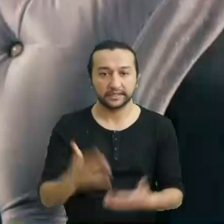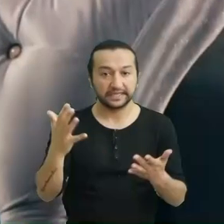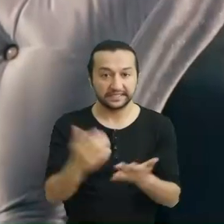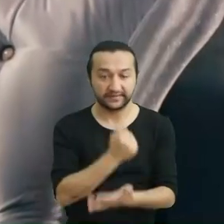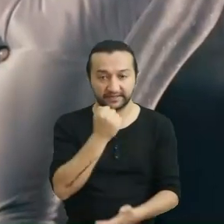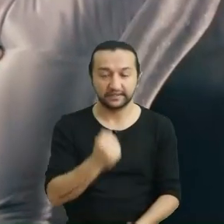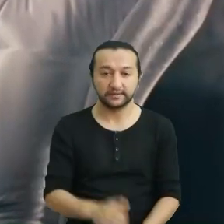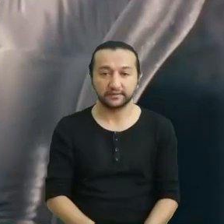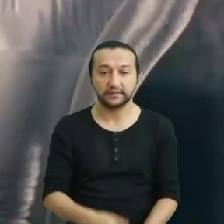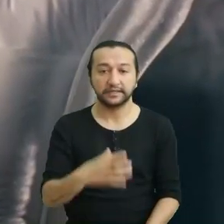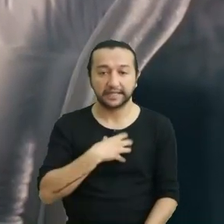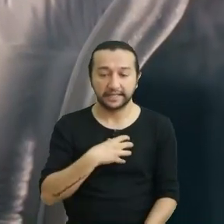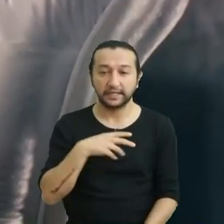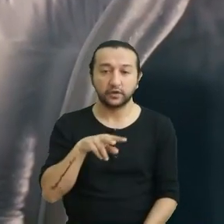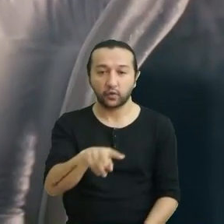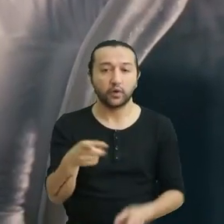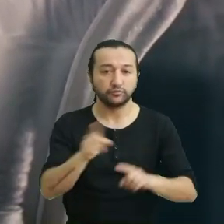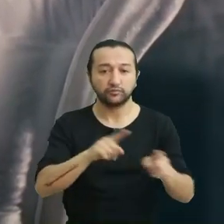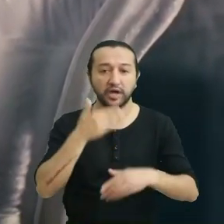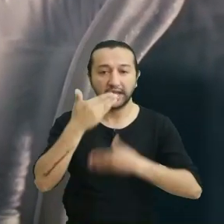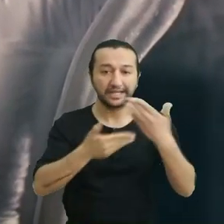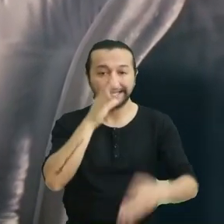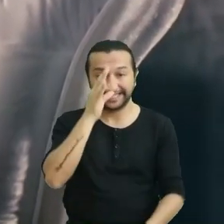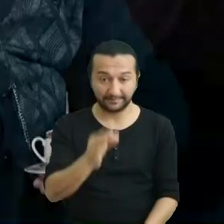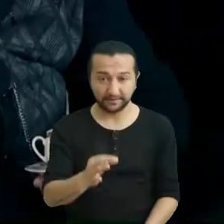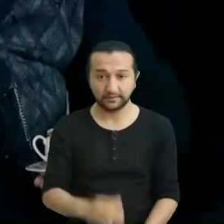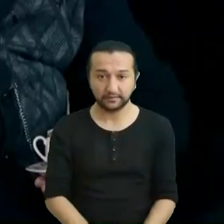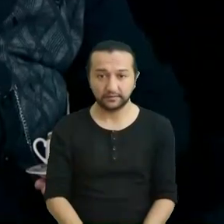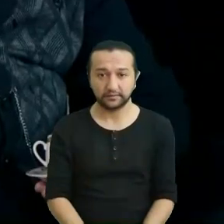Zaferi tarif edebilen kimse